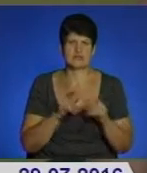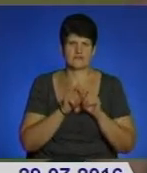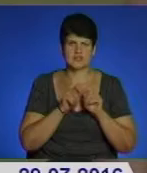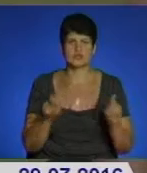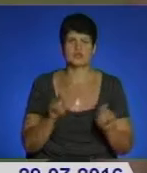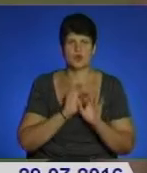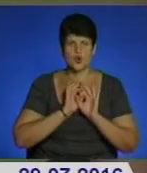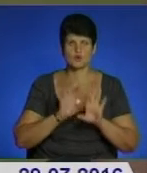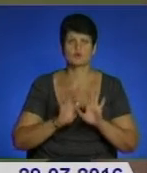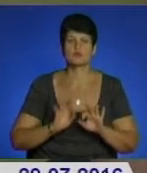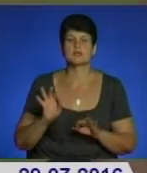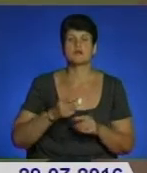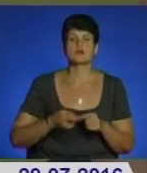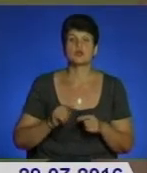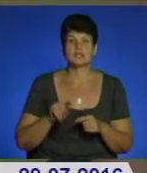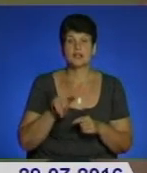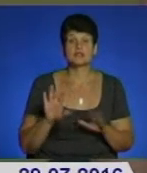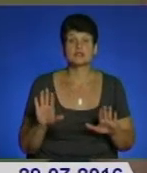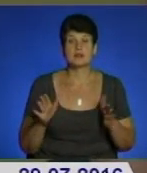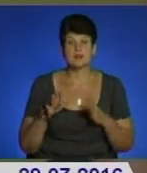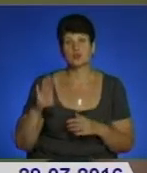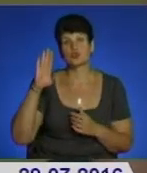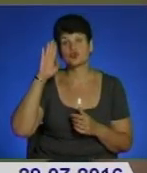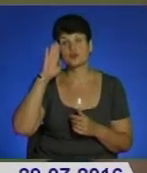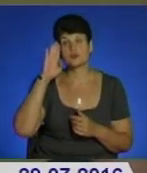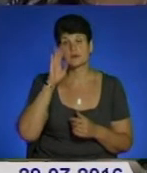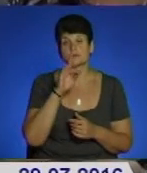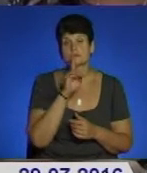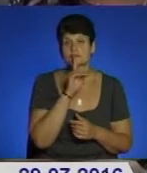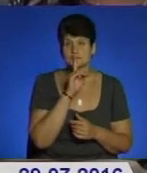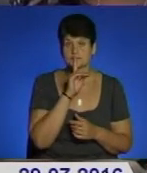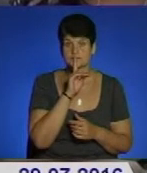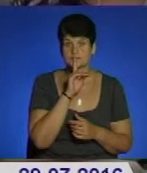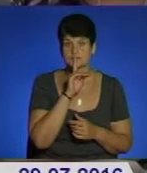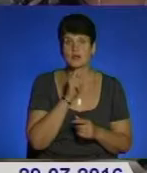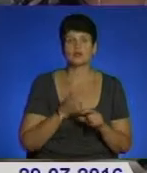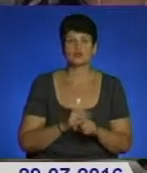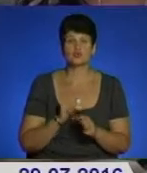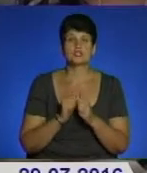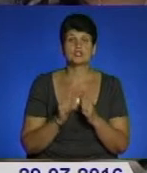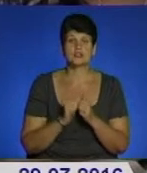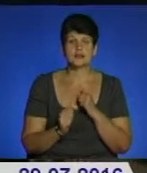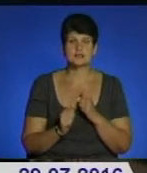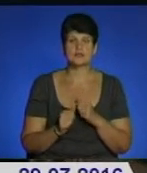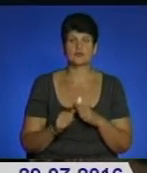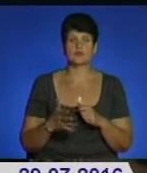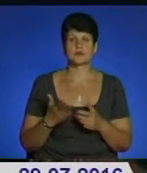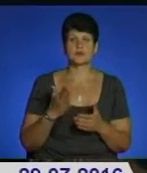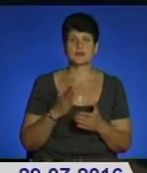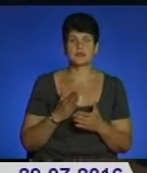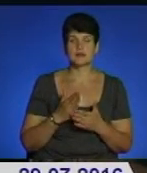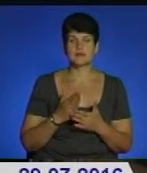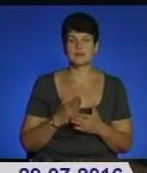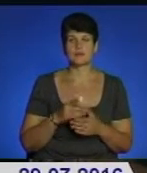відкритись і розповісти про те, що з нею сталося, то чоловіки, як правило, мовчать. Дуже часто жертвами сексуального рабства є молоді дівчата,